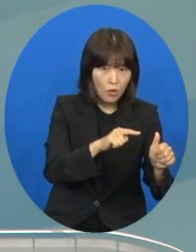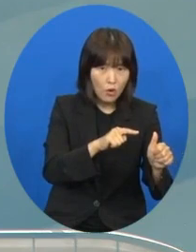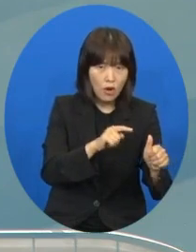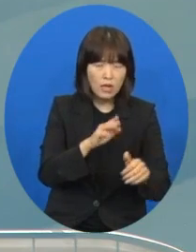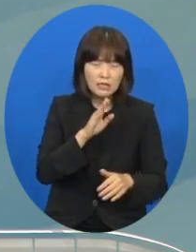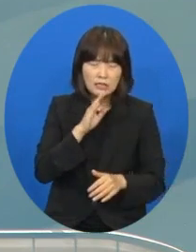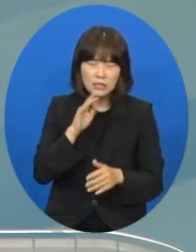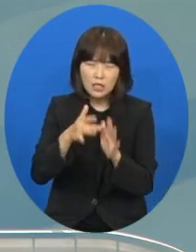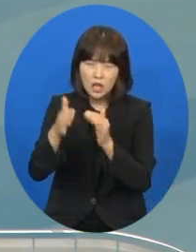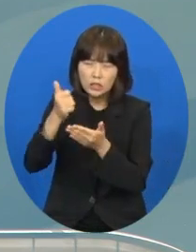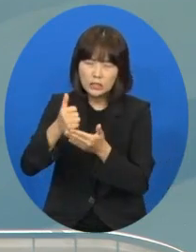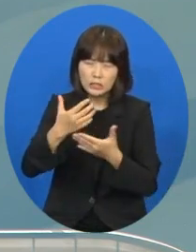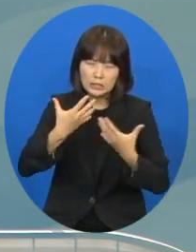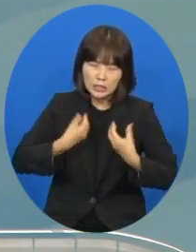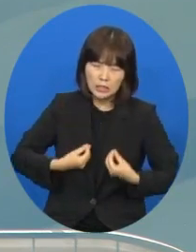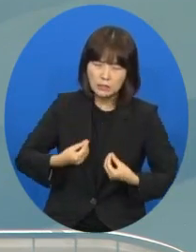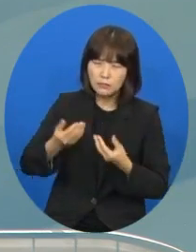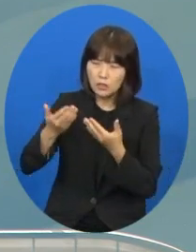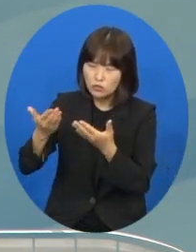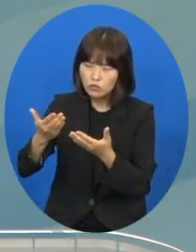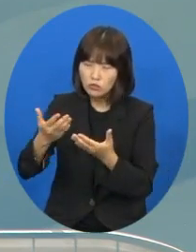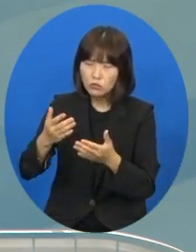자입니다. 배신자예요.